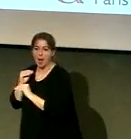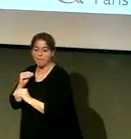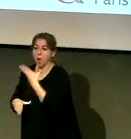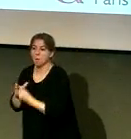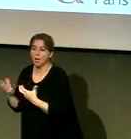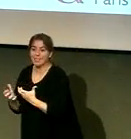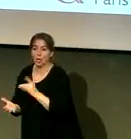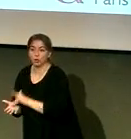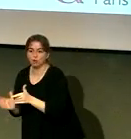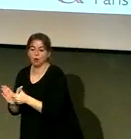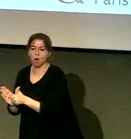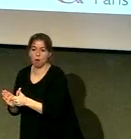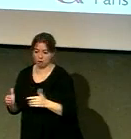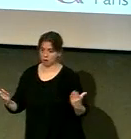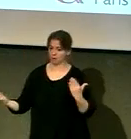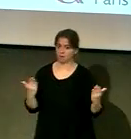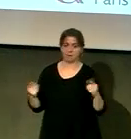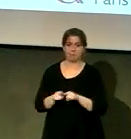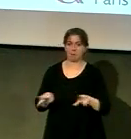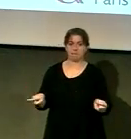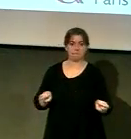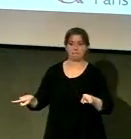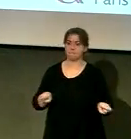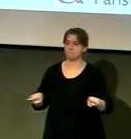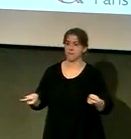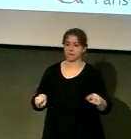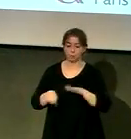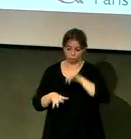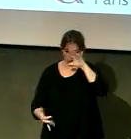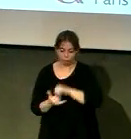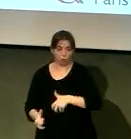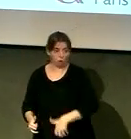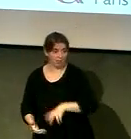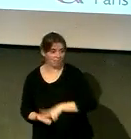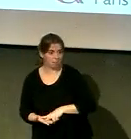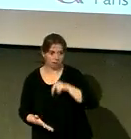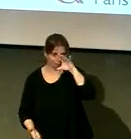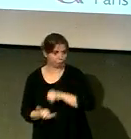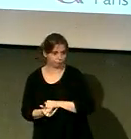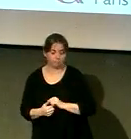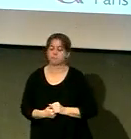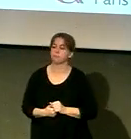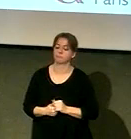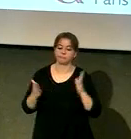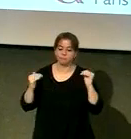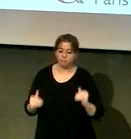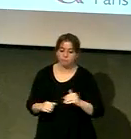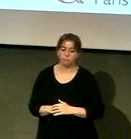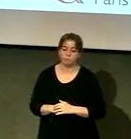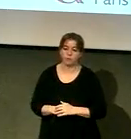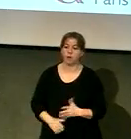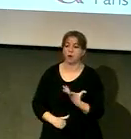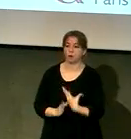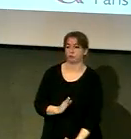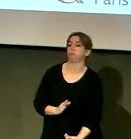la grossesse, mais qui sont cachés par ces prises de produits. Les risques de fausse couche sont